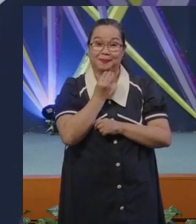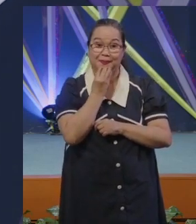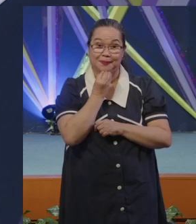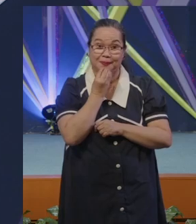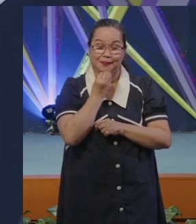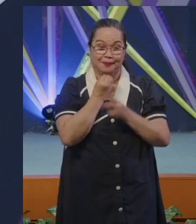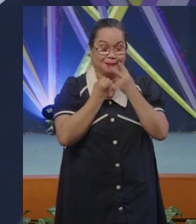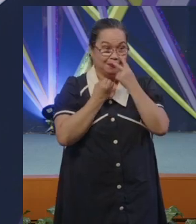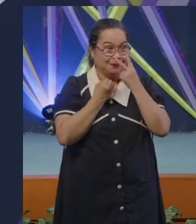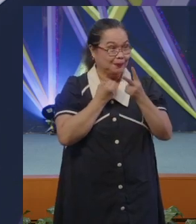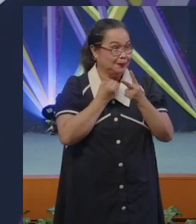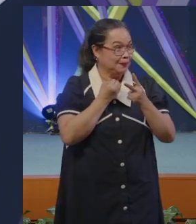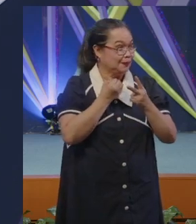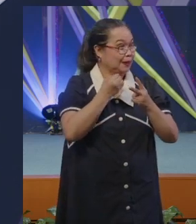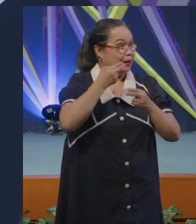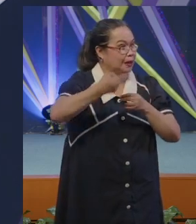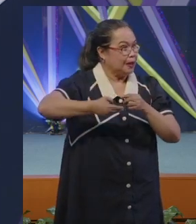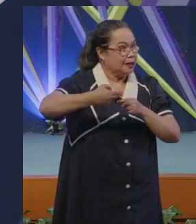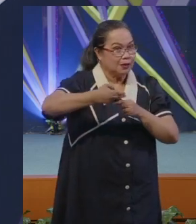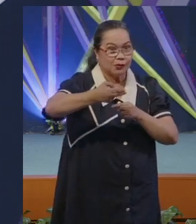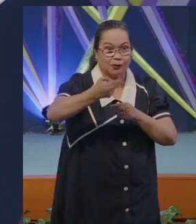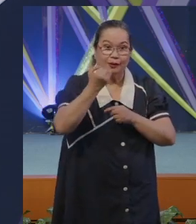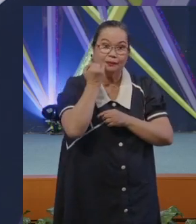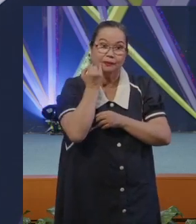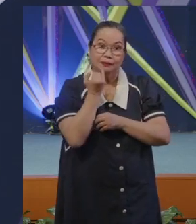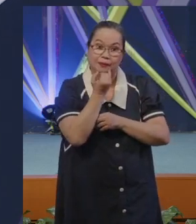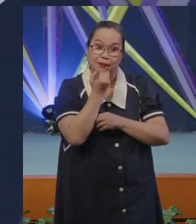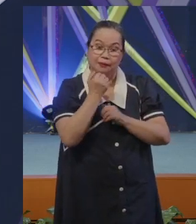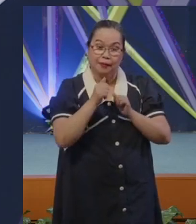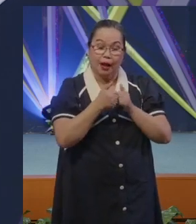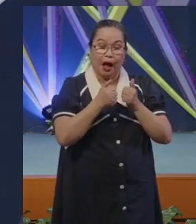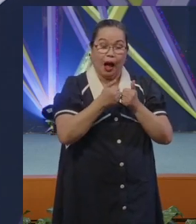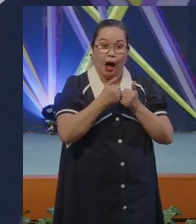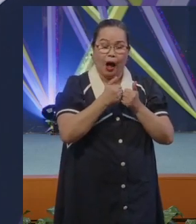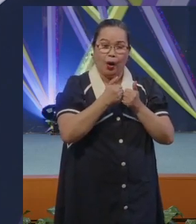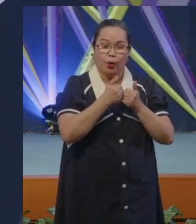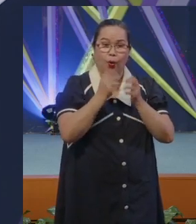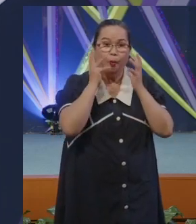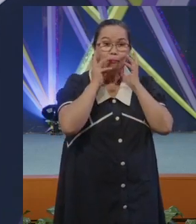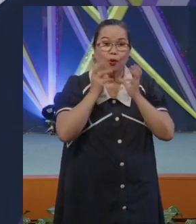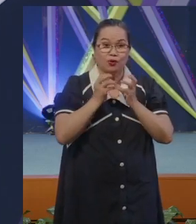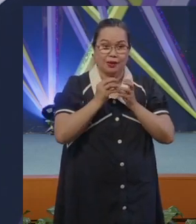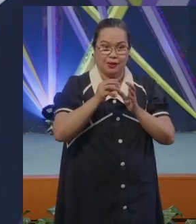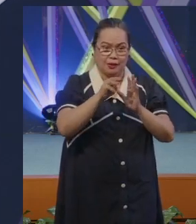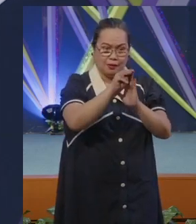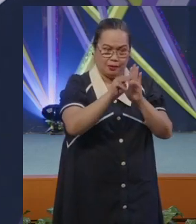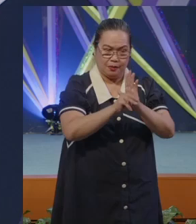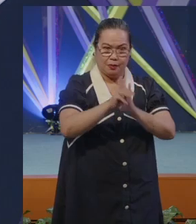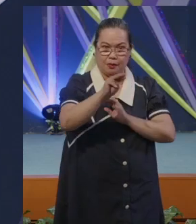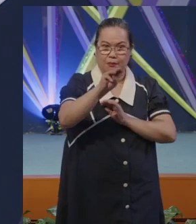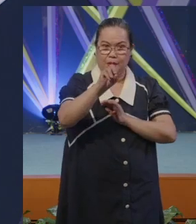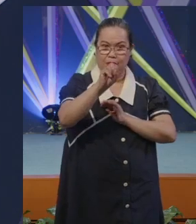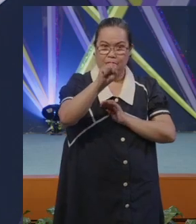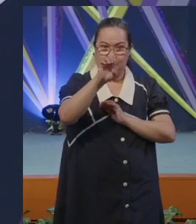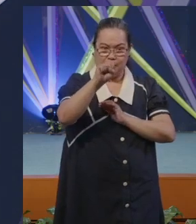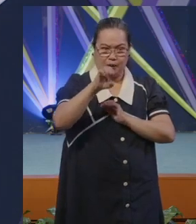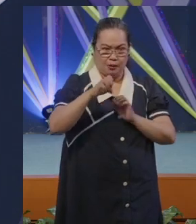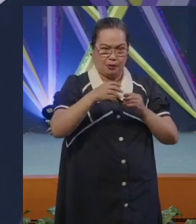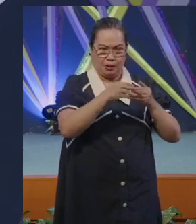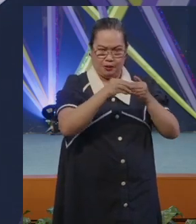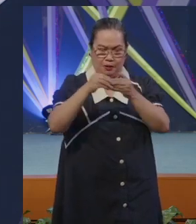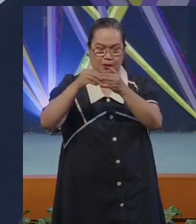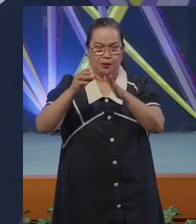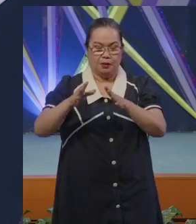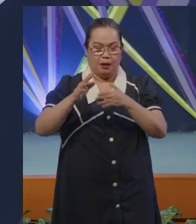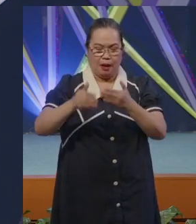Makikita din natin sa kanilang kasaysayan ang pamumuno ni Moses sa Israel. Tinawag po siya sa Exodus 3. Na alam niyo po ang